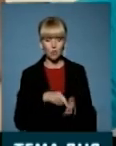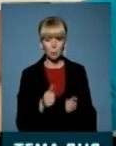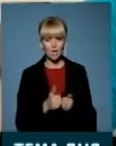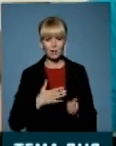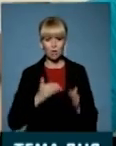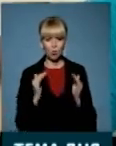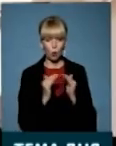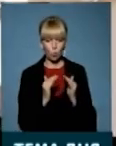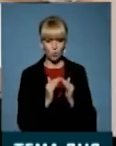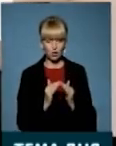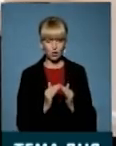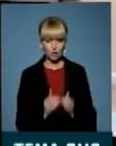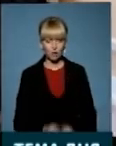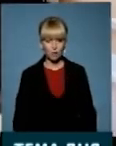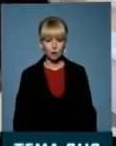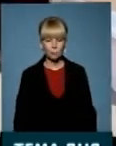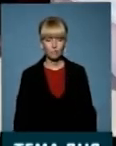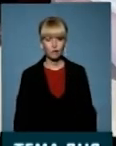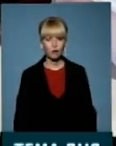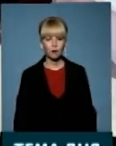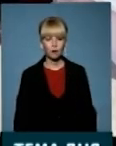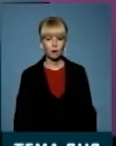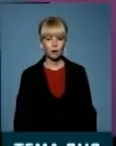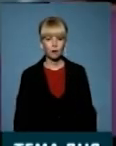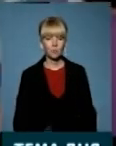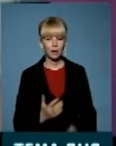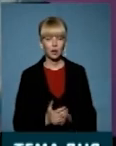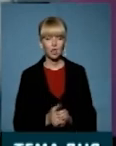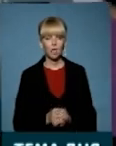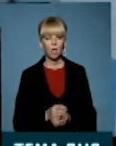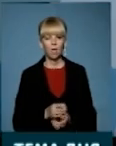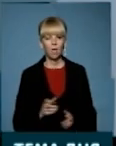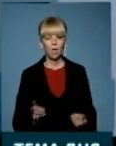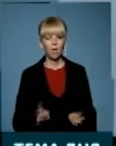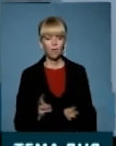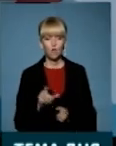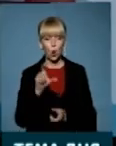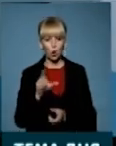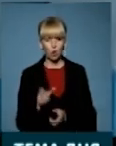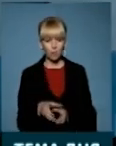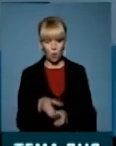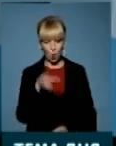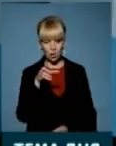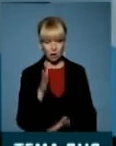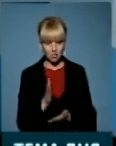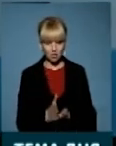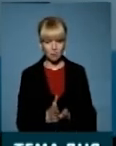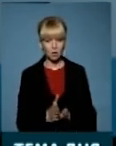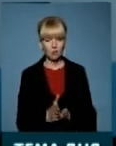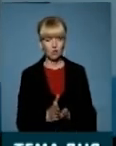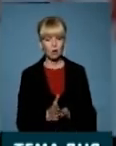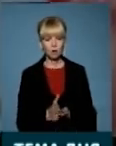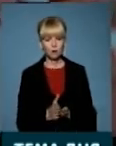нашого будинку. Вже. Будь ласка, на кожному етажі вогнегасники у нас. На кожному етажі у нас вогнегасники стоять. На